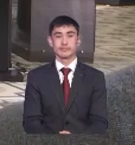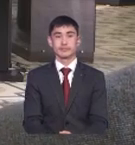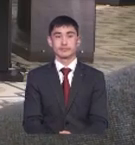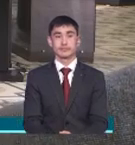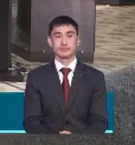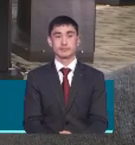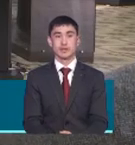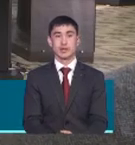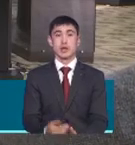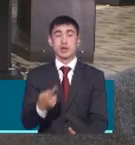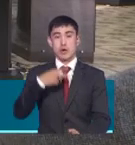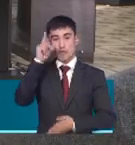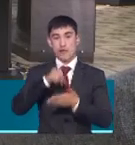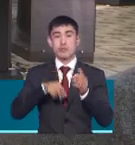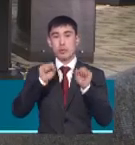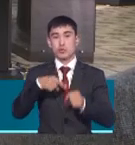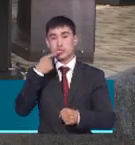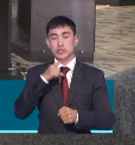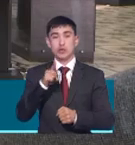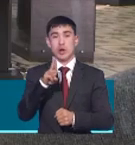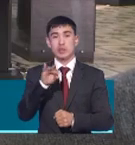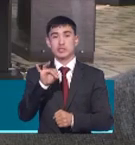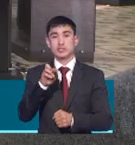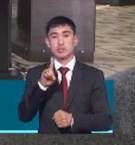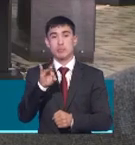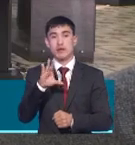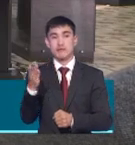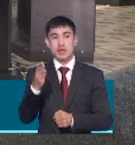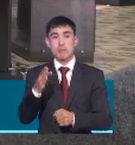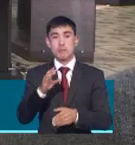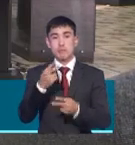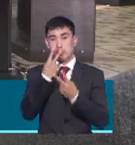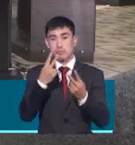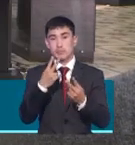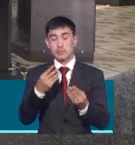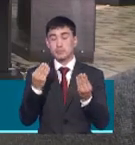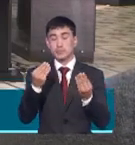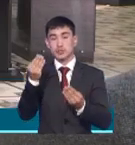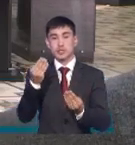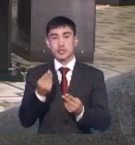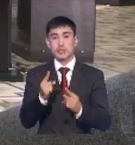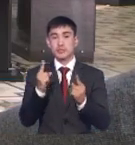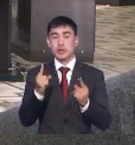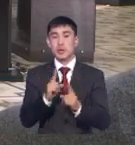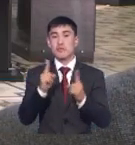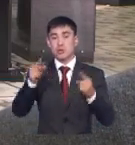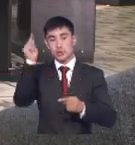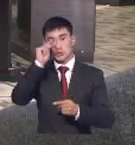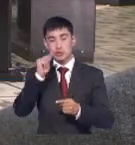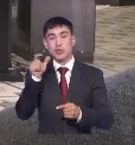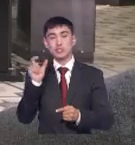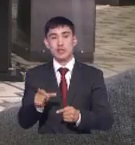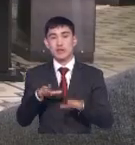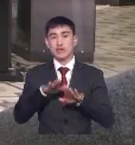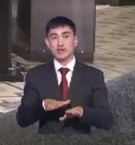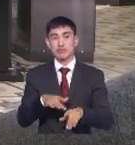страны я с уверенностью могу сказать что кантаев произвёл на меня неизгладимое впечатление как великий учёный как человек